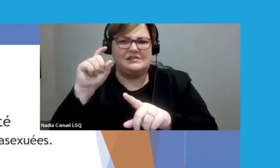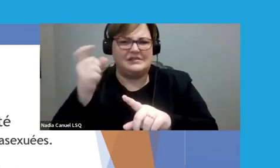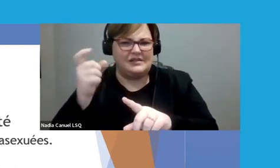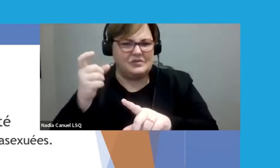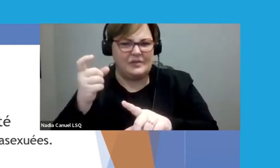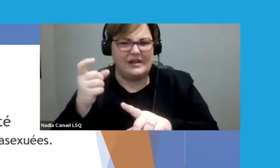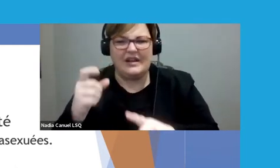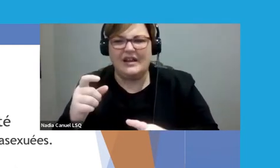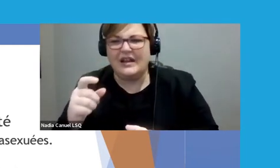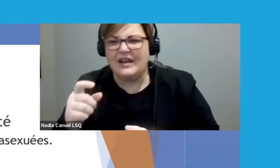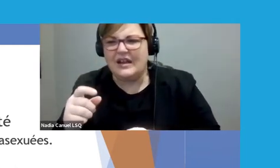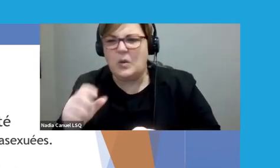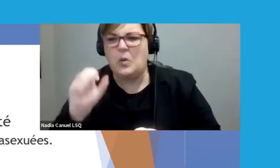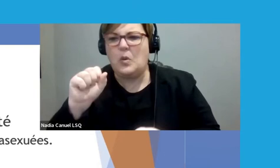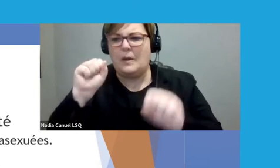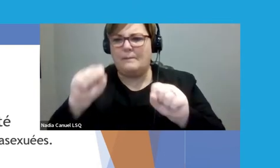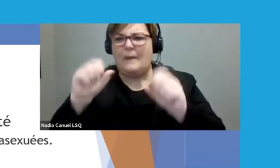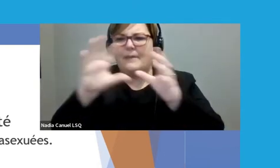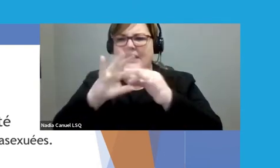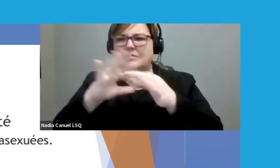Et aussi, on peut nommer